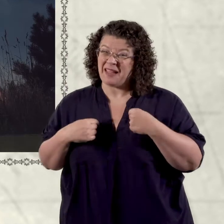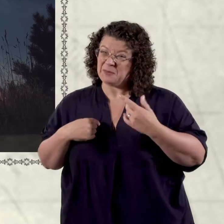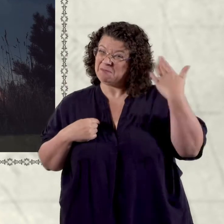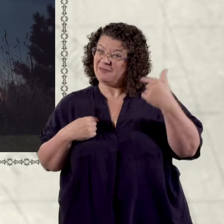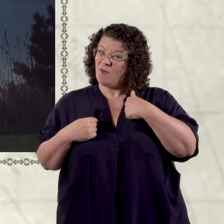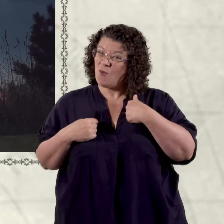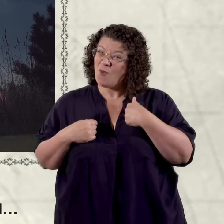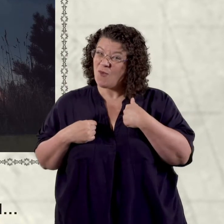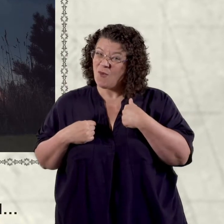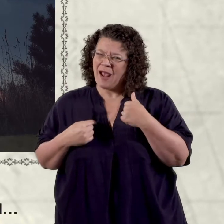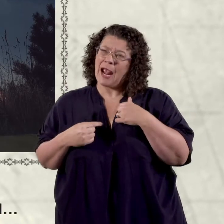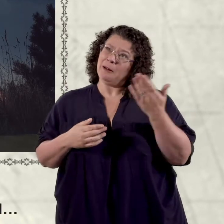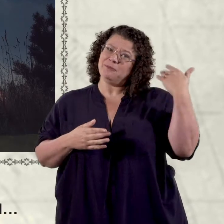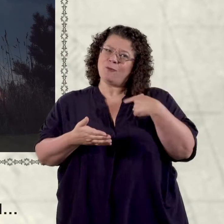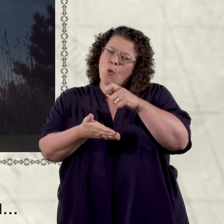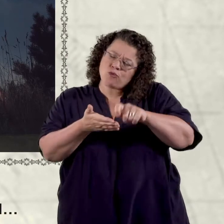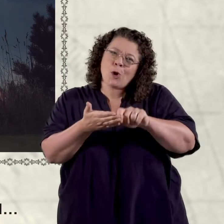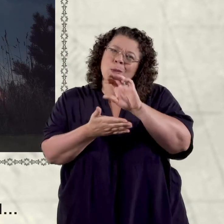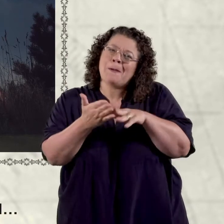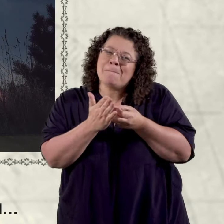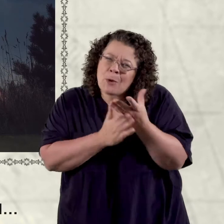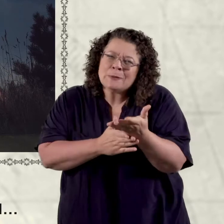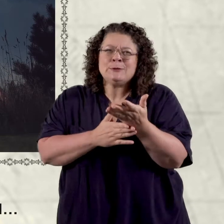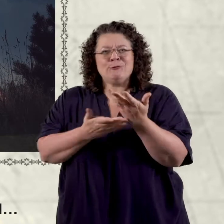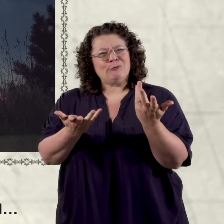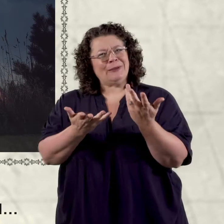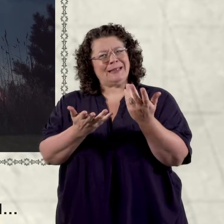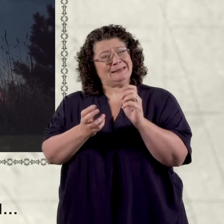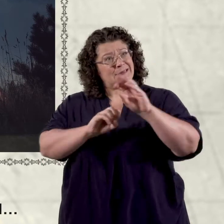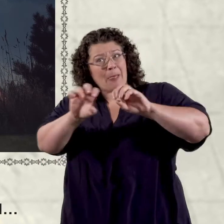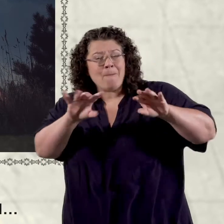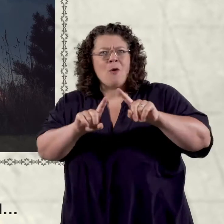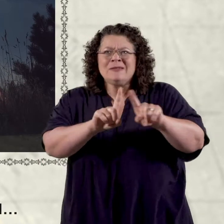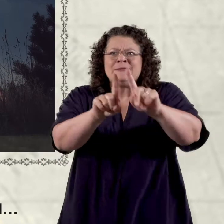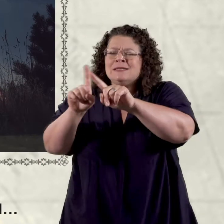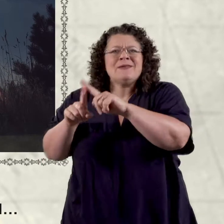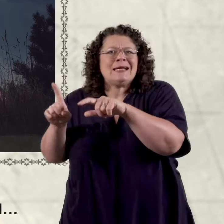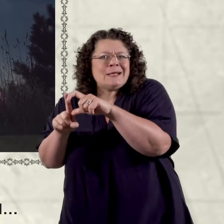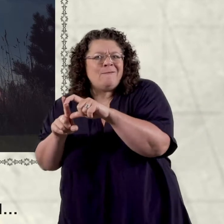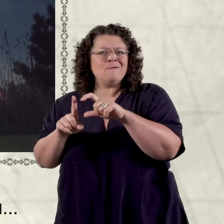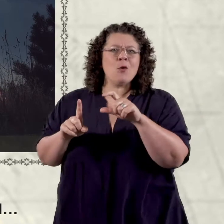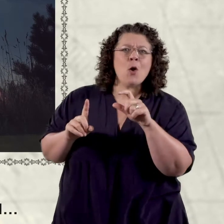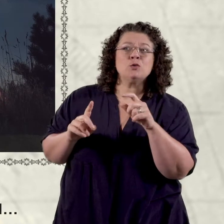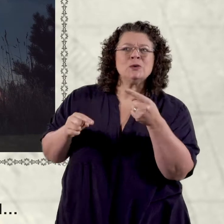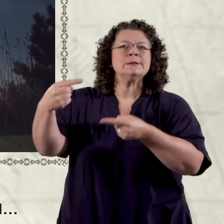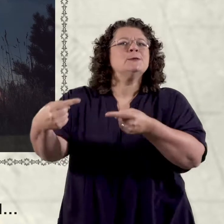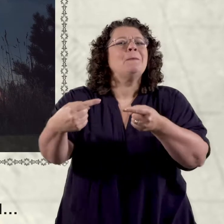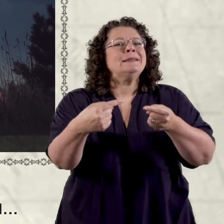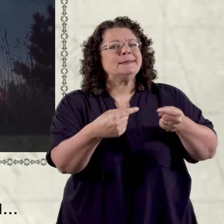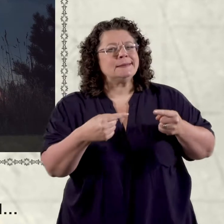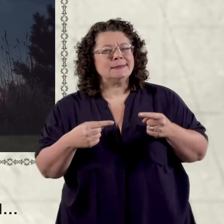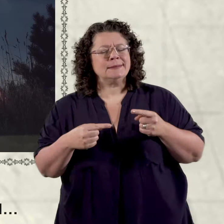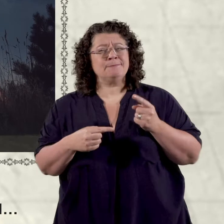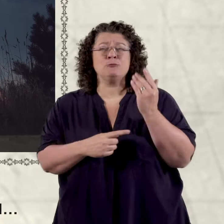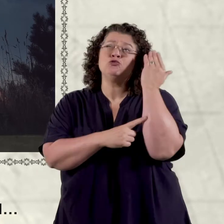gystadlu. A'r freuddwyd fawr oedd ennill prif gystadleuaeth farddoni Cymru ac ennill